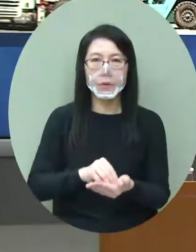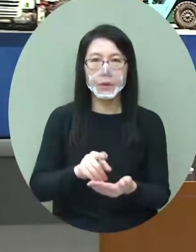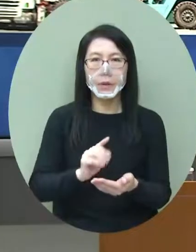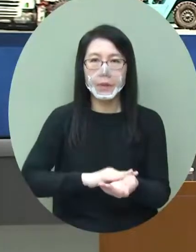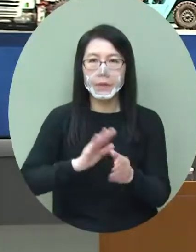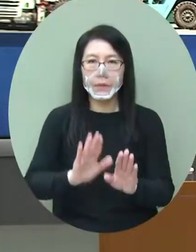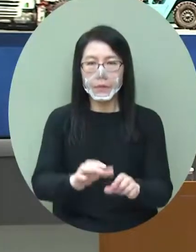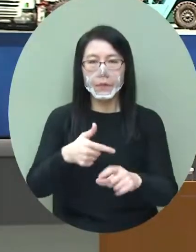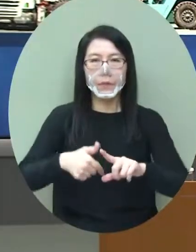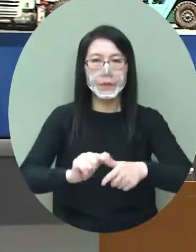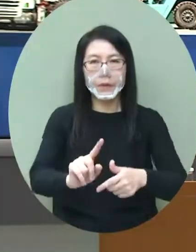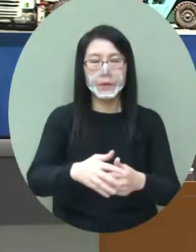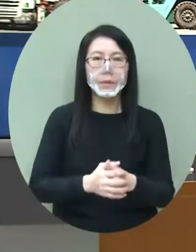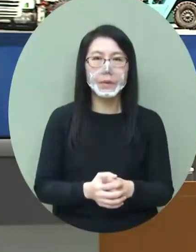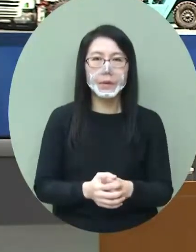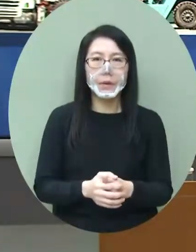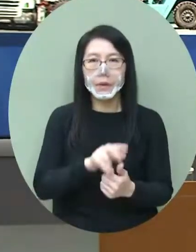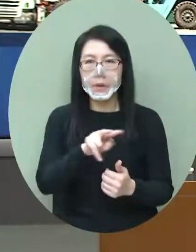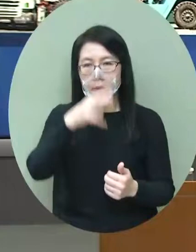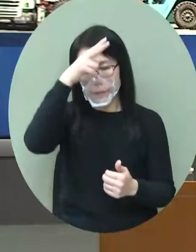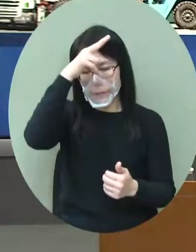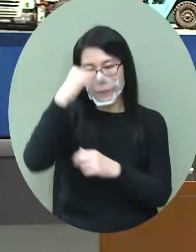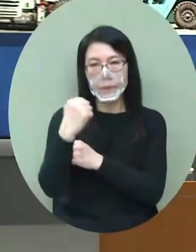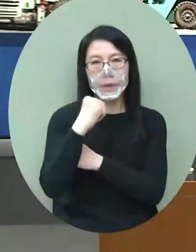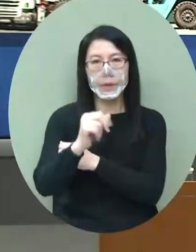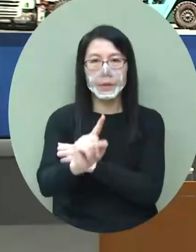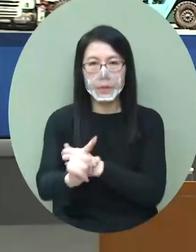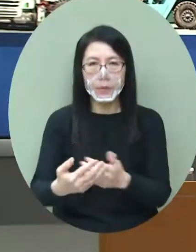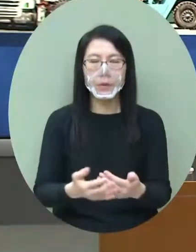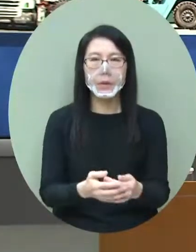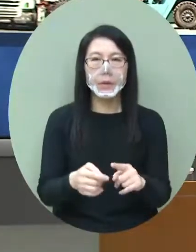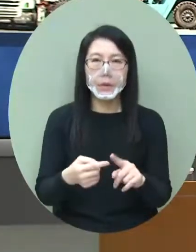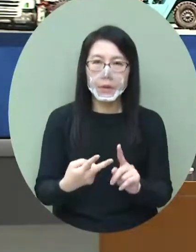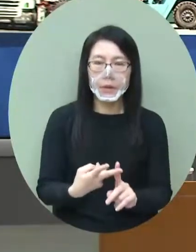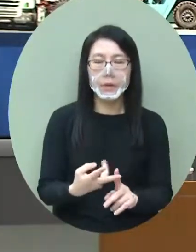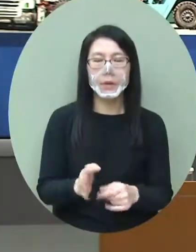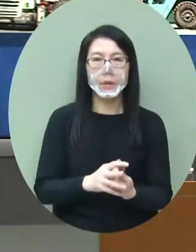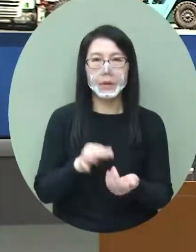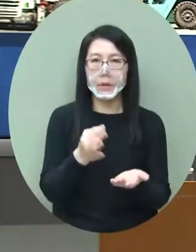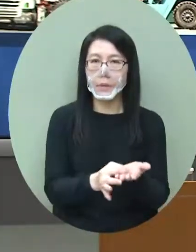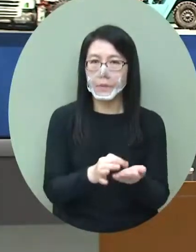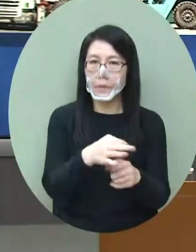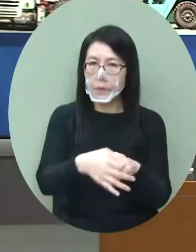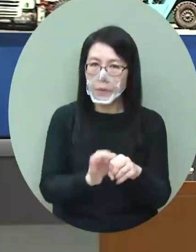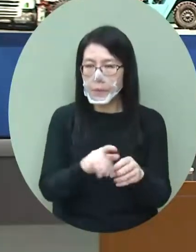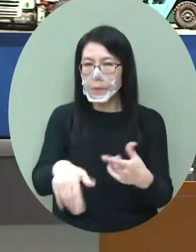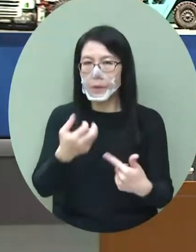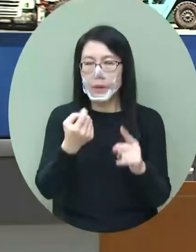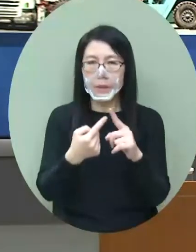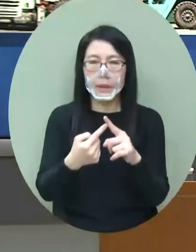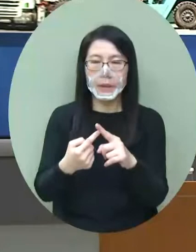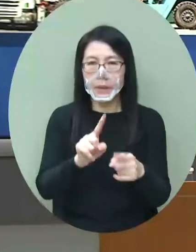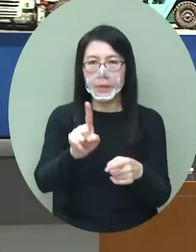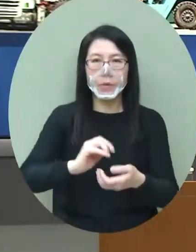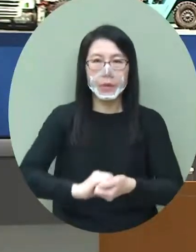决定，还有就是政府的抗疫能力，还有就是得到市民的就是合作才可以做得